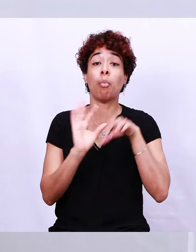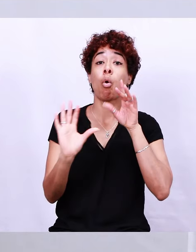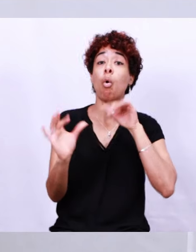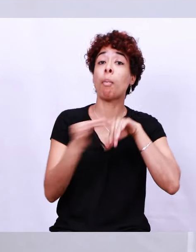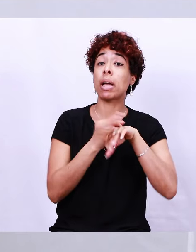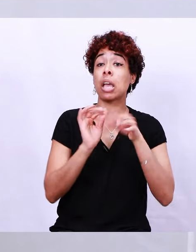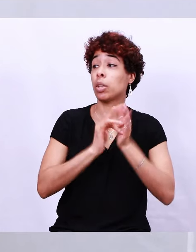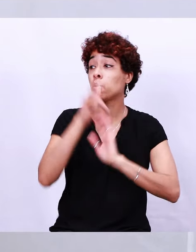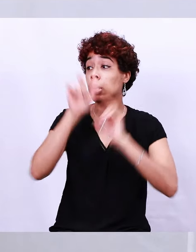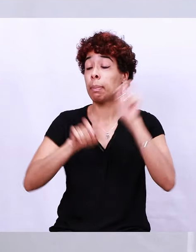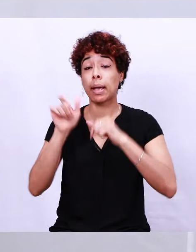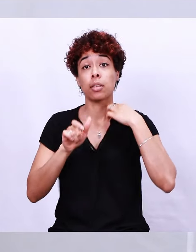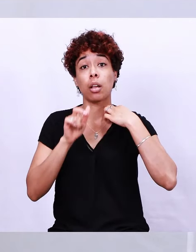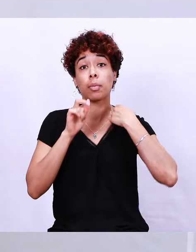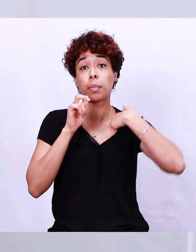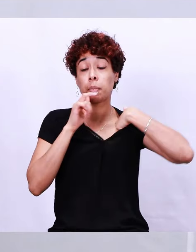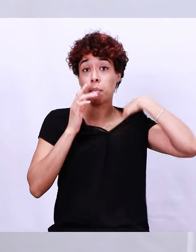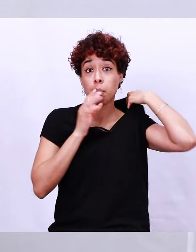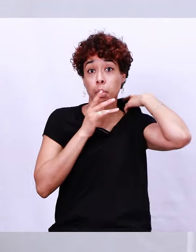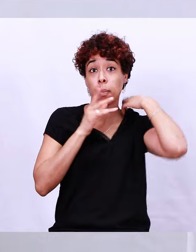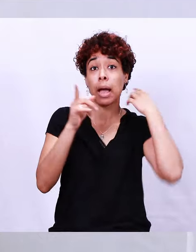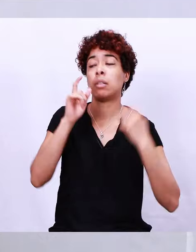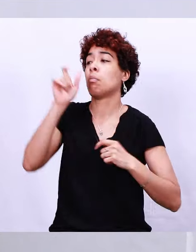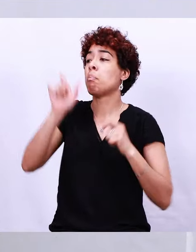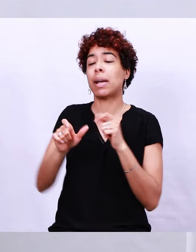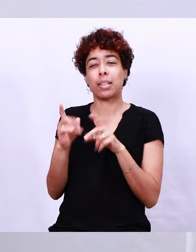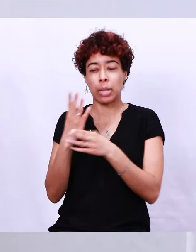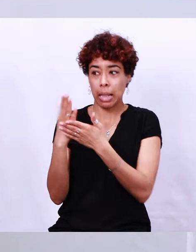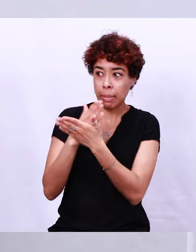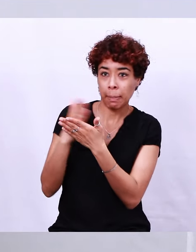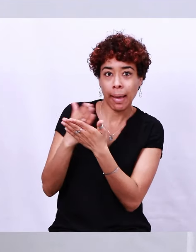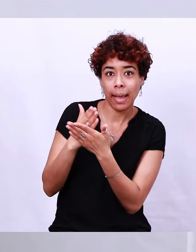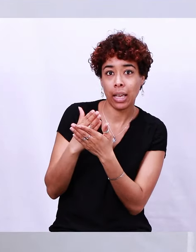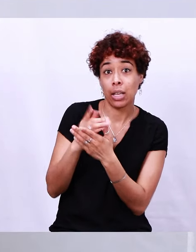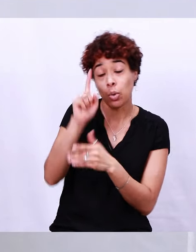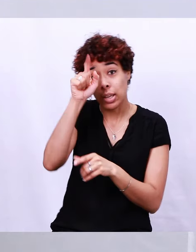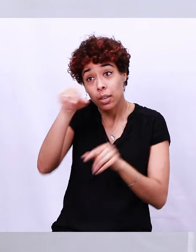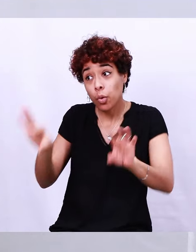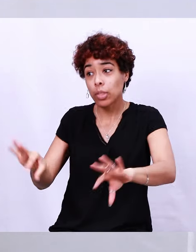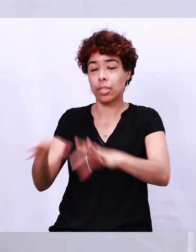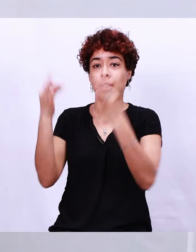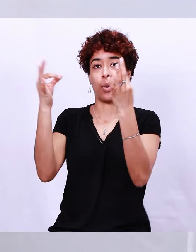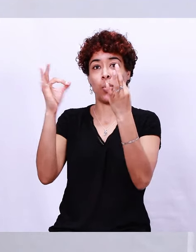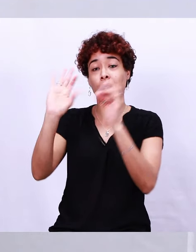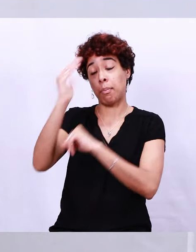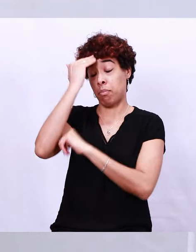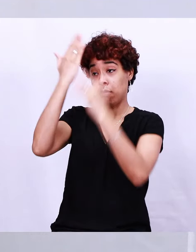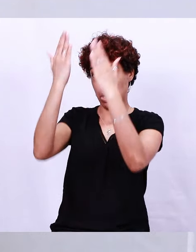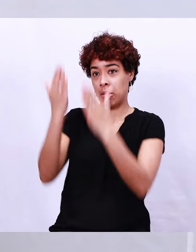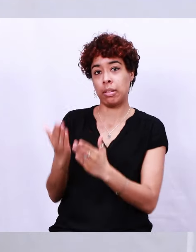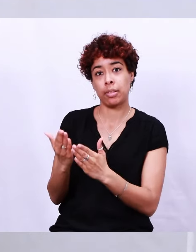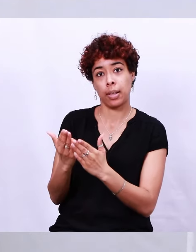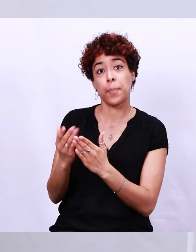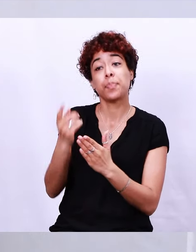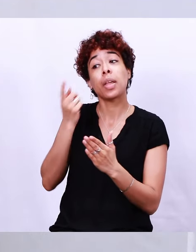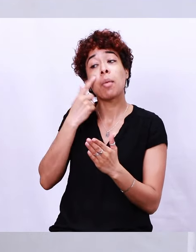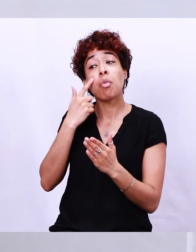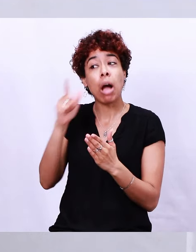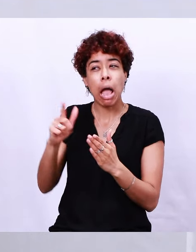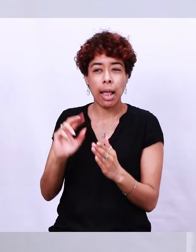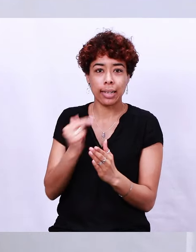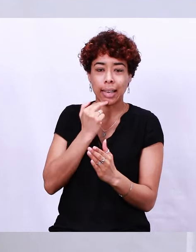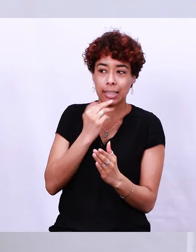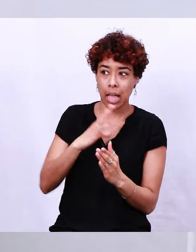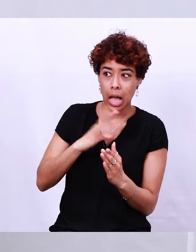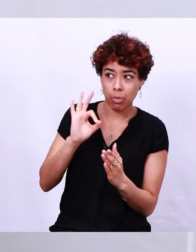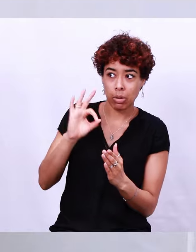le monde il y a quelqu'un que que sûrement Dieu t'a préparé et qu'il faut que tu découvres et tu as besoin aussi de connaître la personne et de voir si elle a les